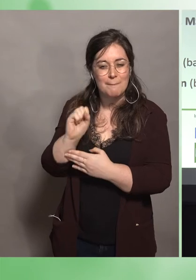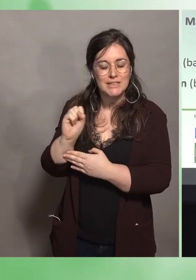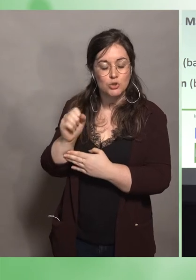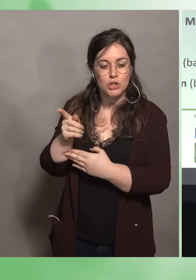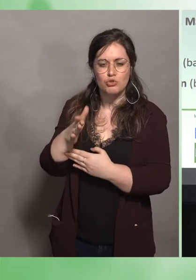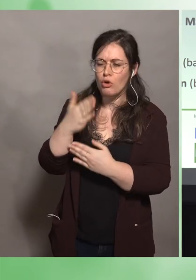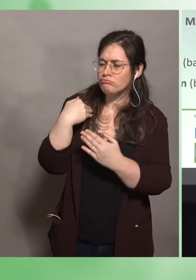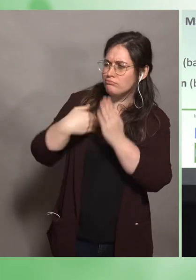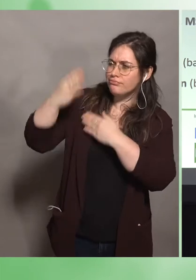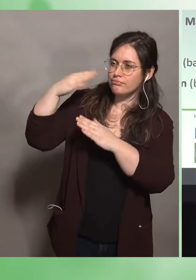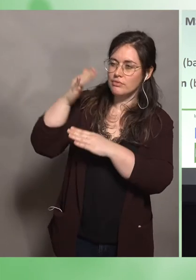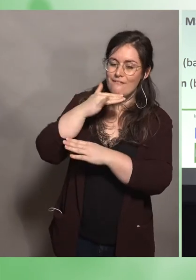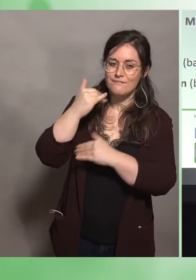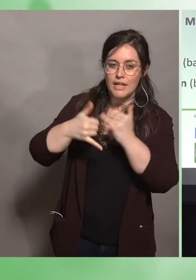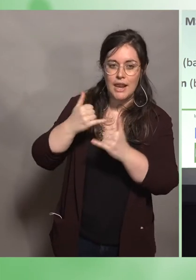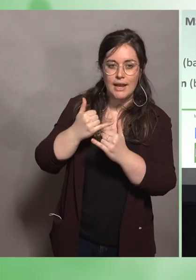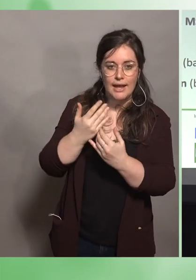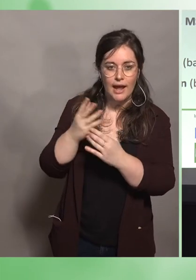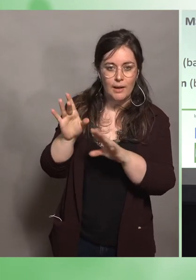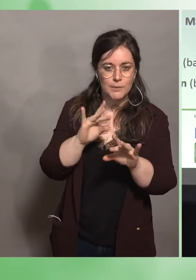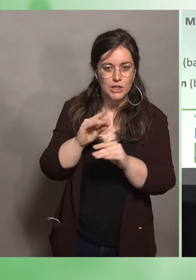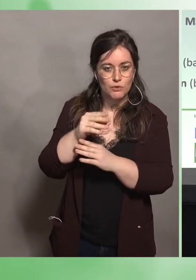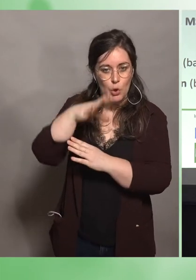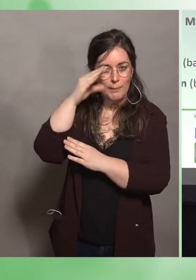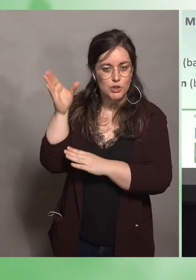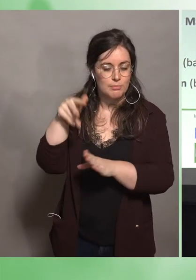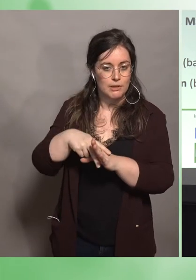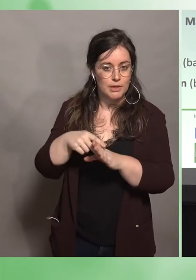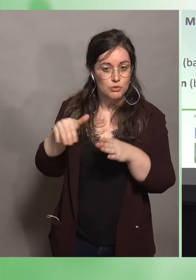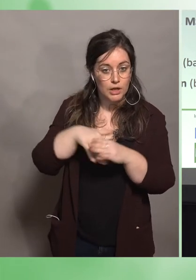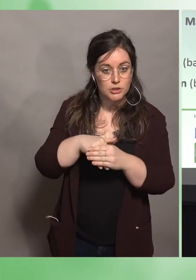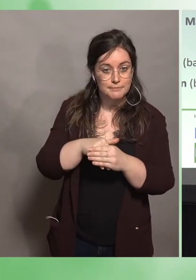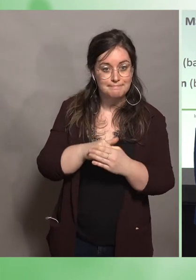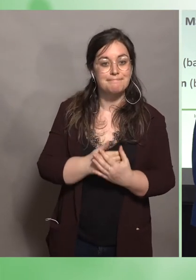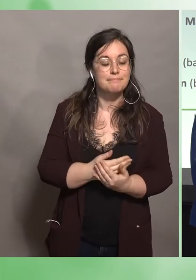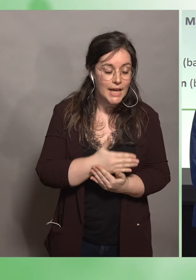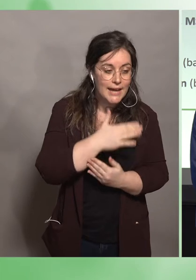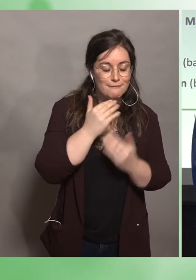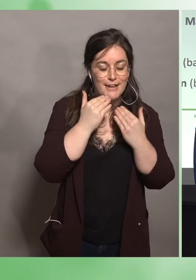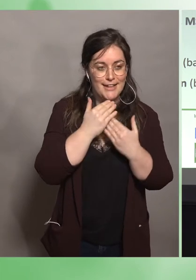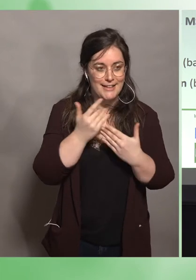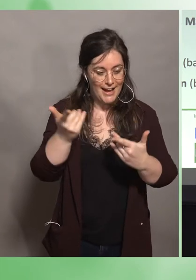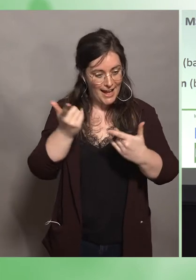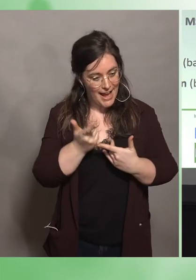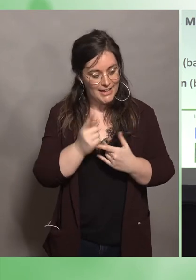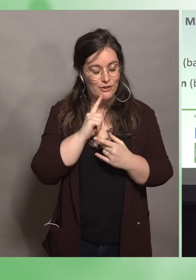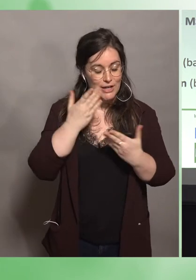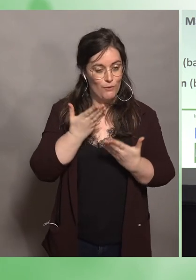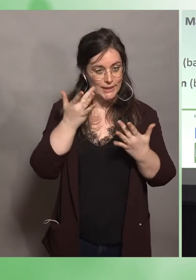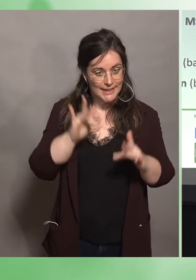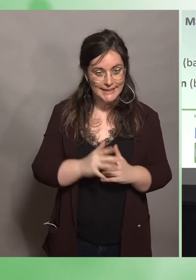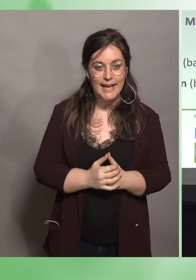Jahren mittlerweile für die Beschäftigung von Menschen mit Behinderung? Vielen Dank. Danke für die Einladung, dass wir heute hier sein